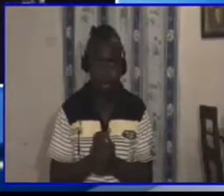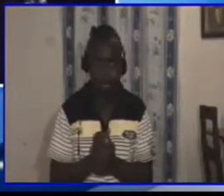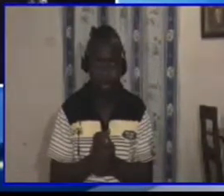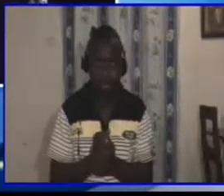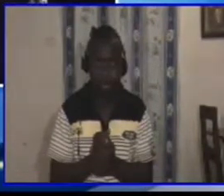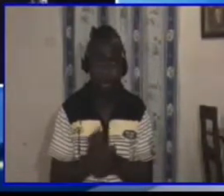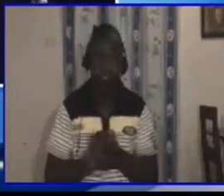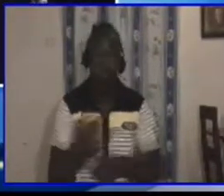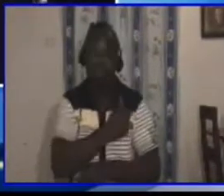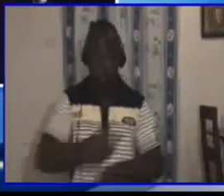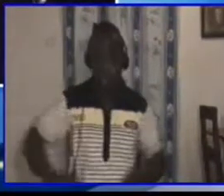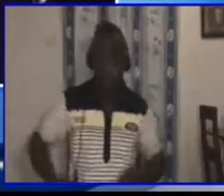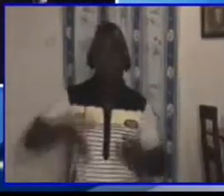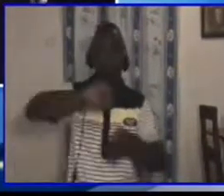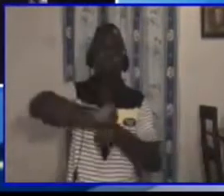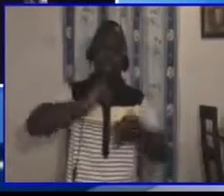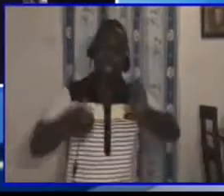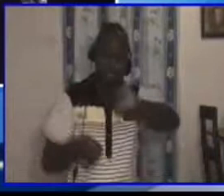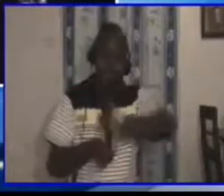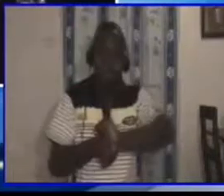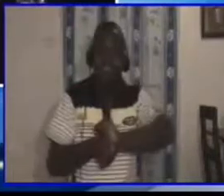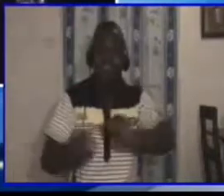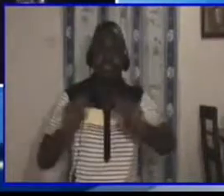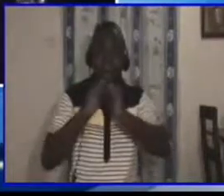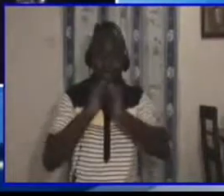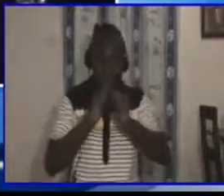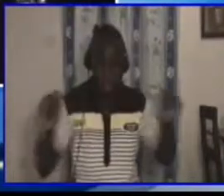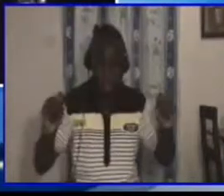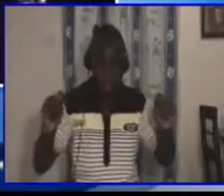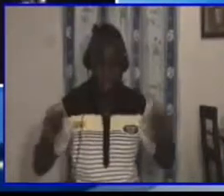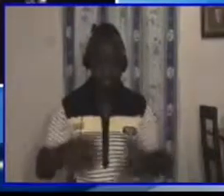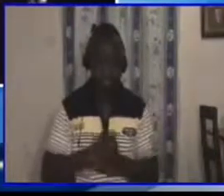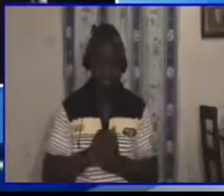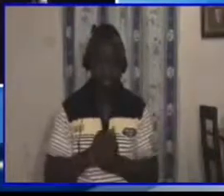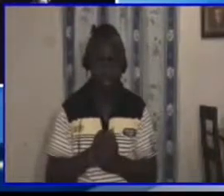e quando lei ritorno da gerusalemme